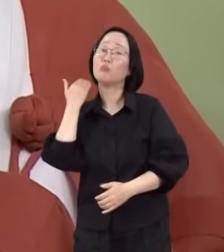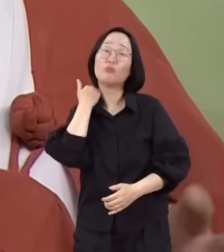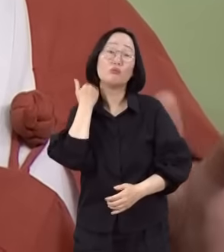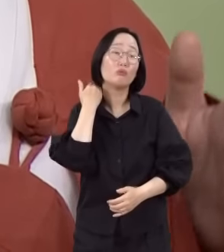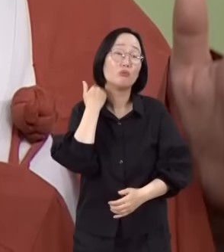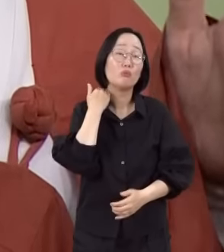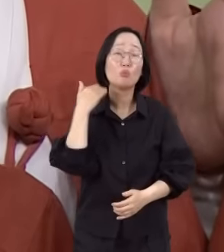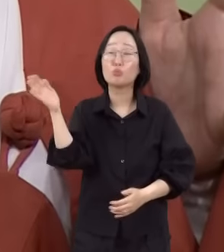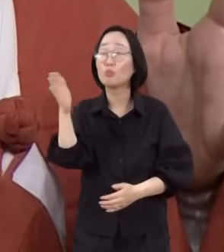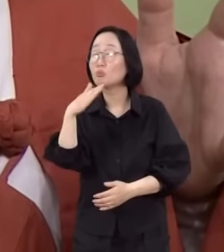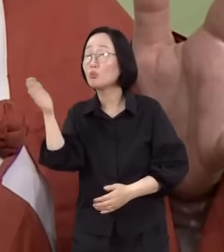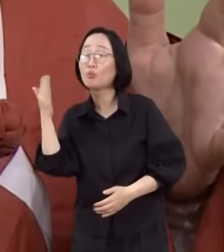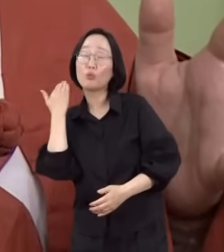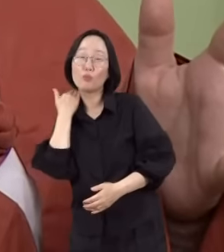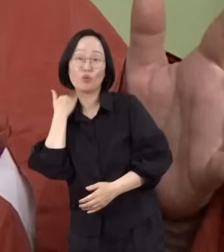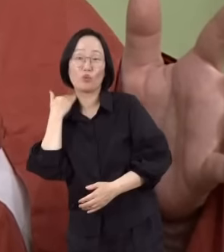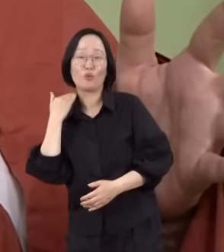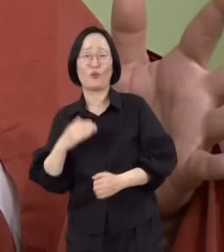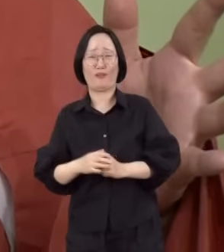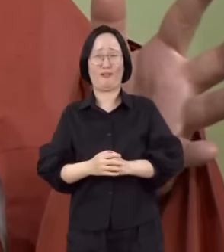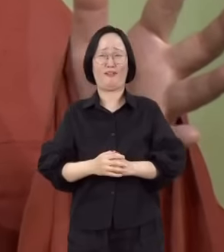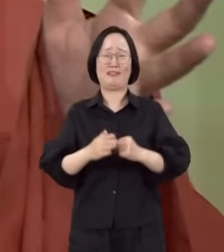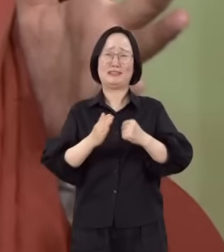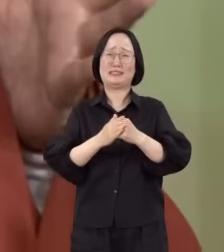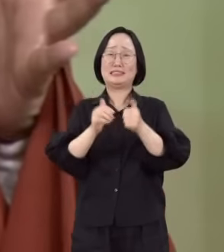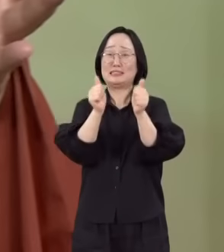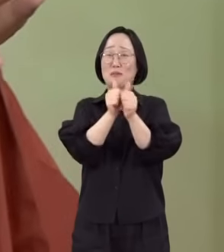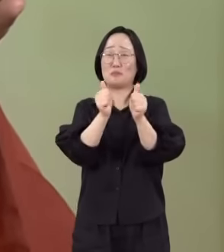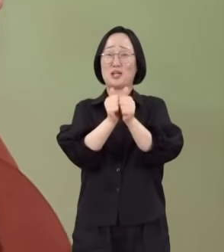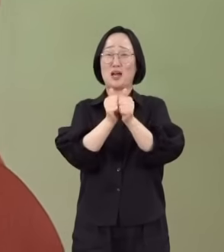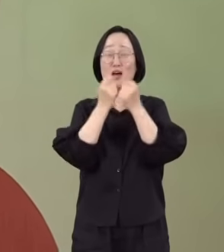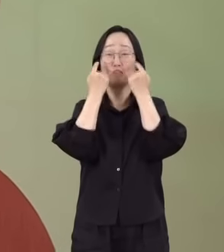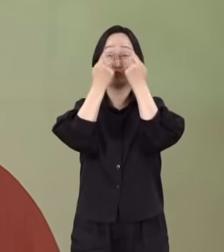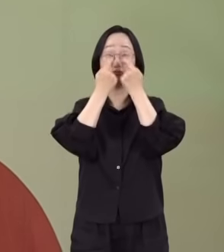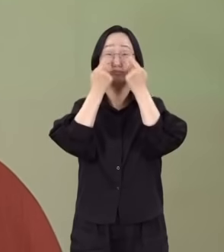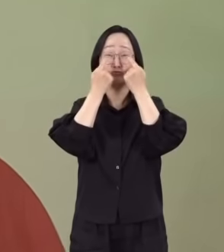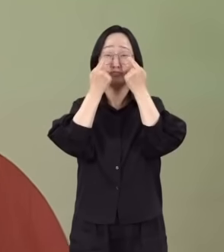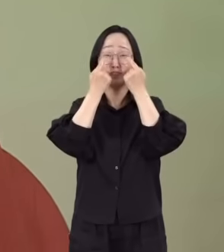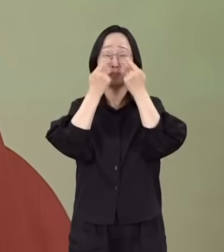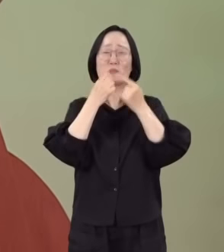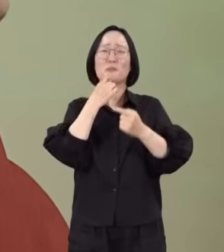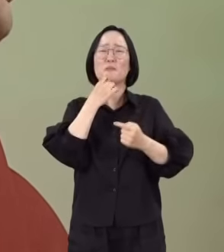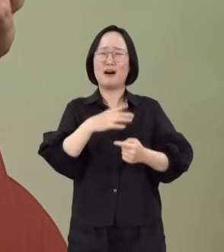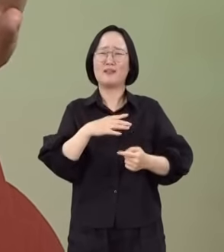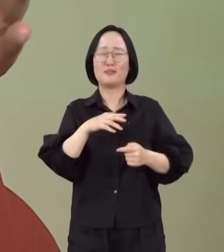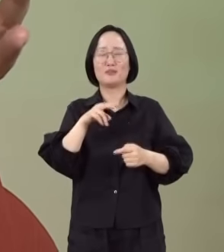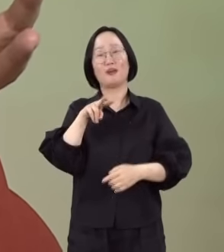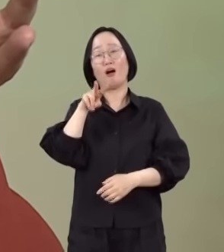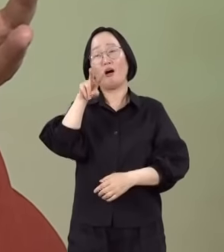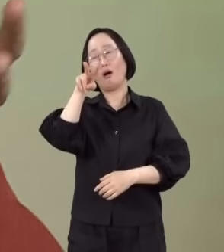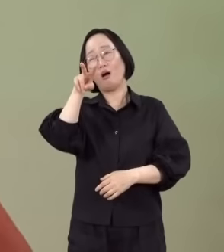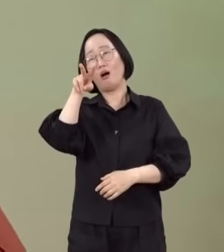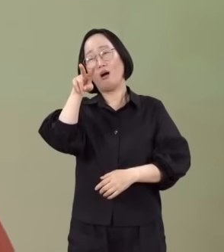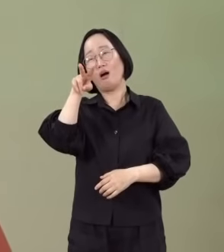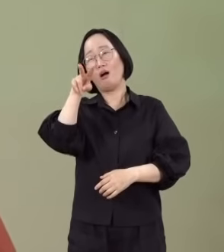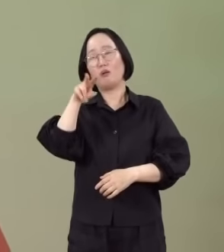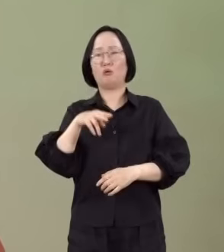눈에만 아주 생생하게 아주 아름답고 환한